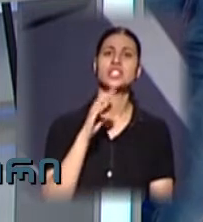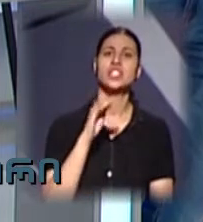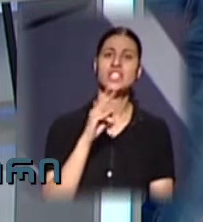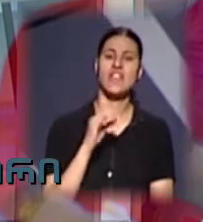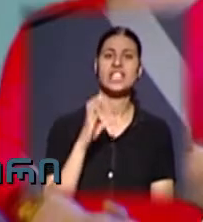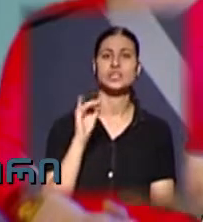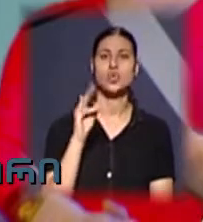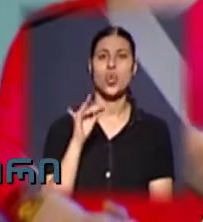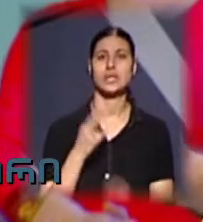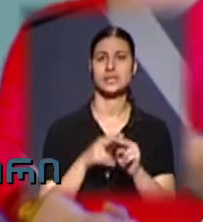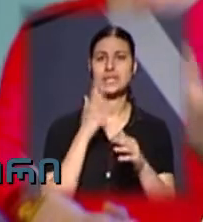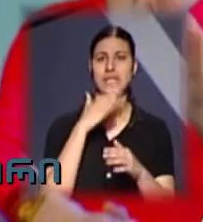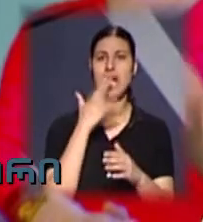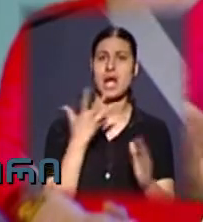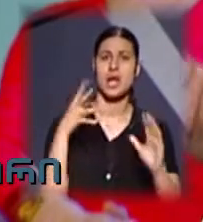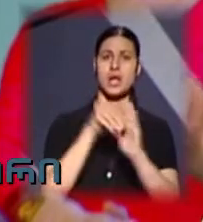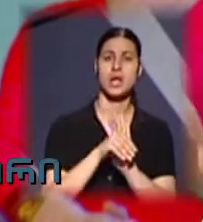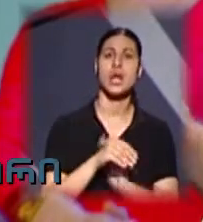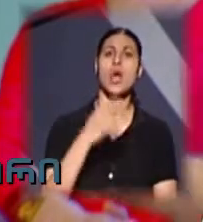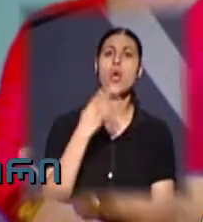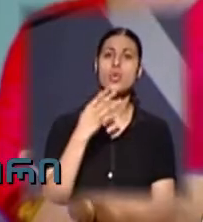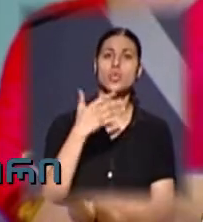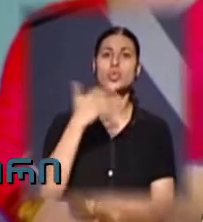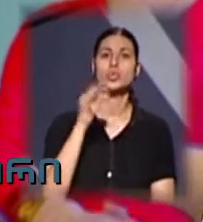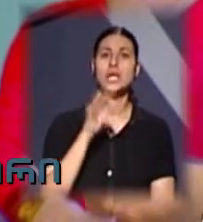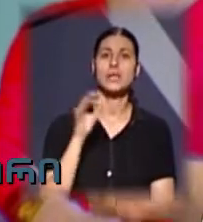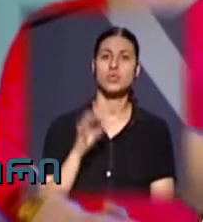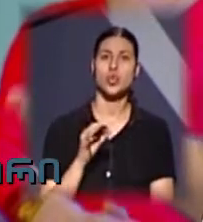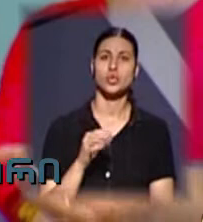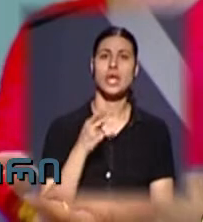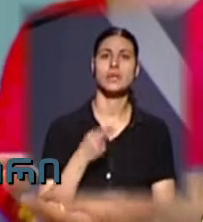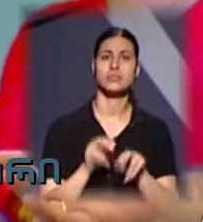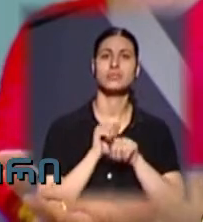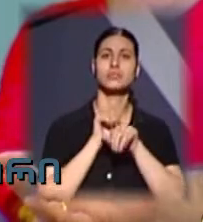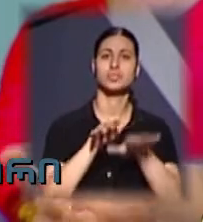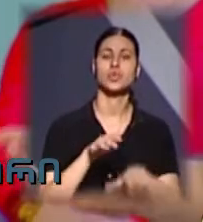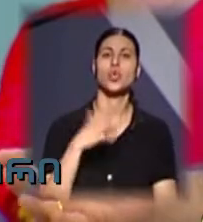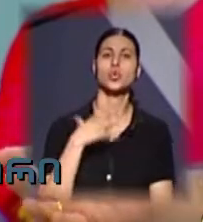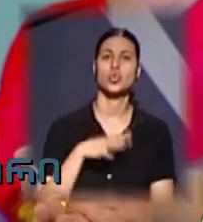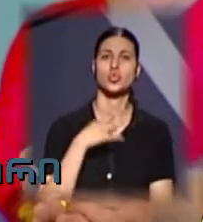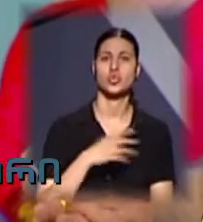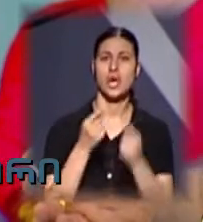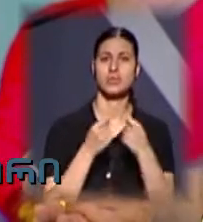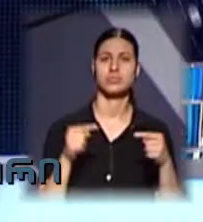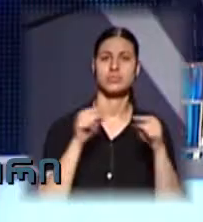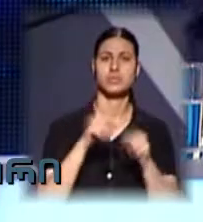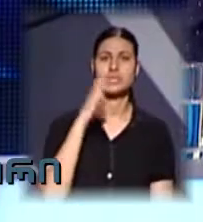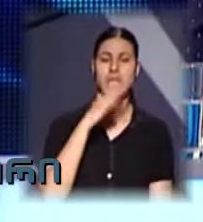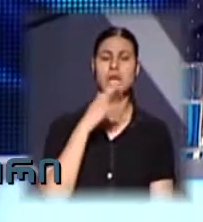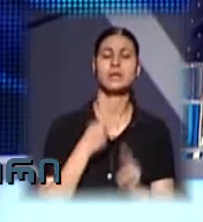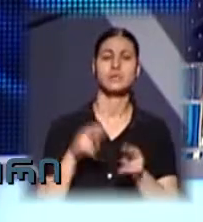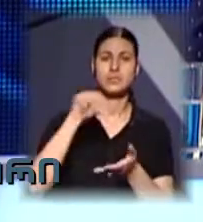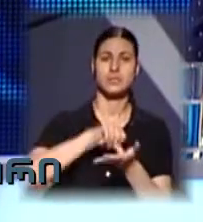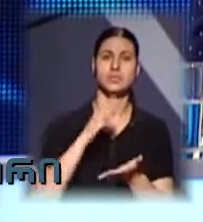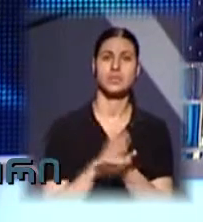სიანამდვილეში საქართველოს დაახლოებით მოსახლეობის 40-50% მარაგდება ამ კომპანიის მიერ, ასე არის. თბილისის